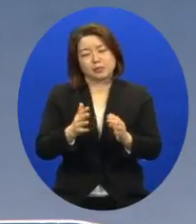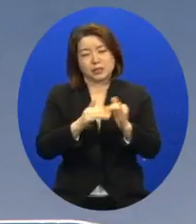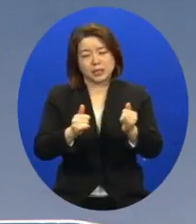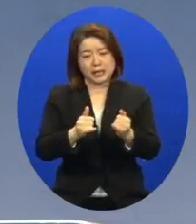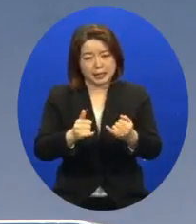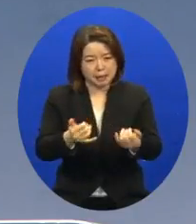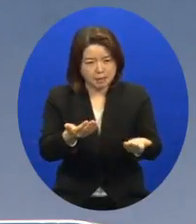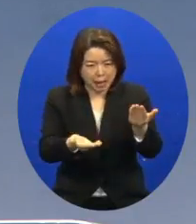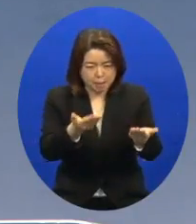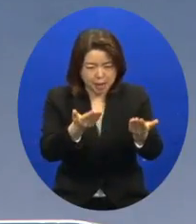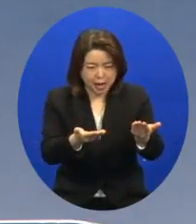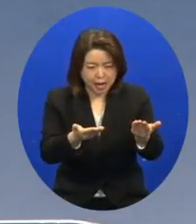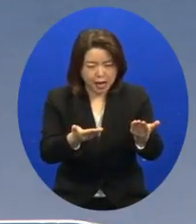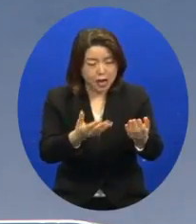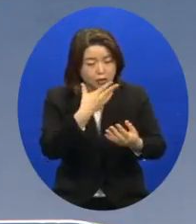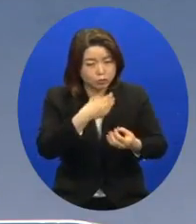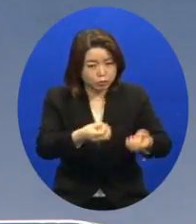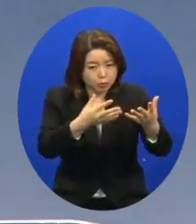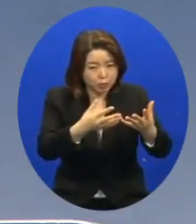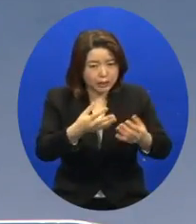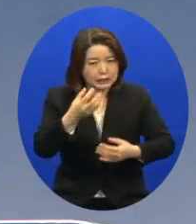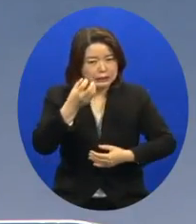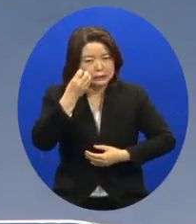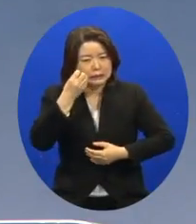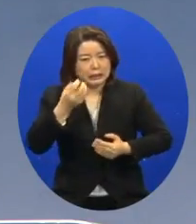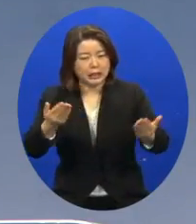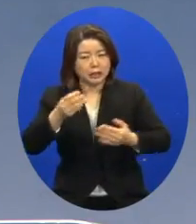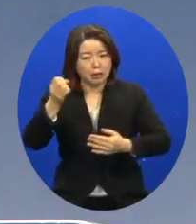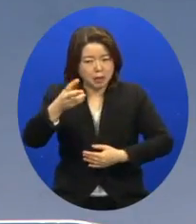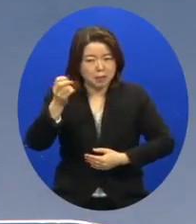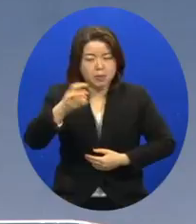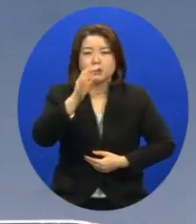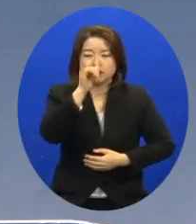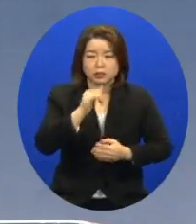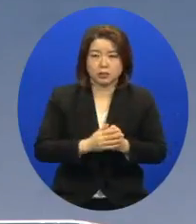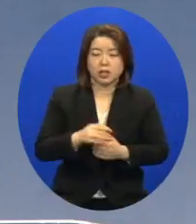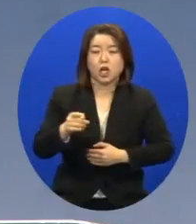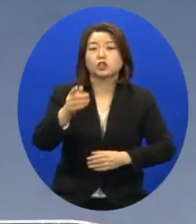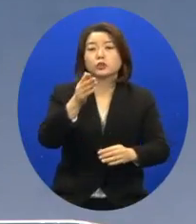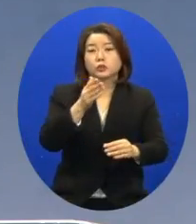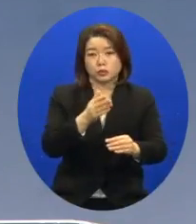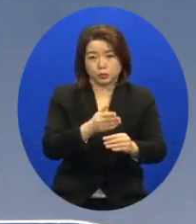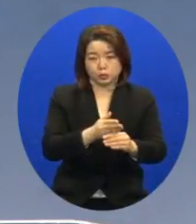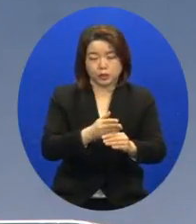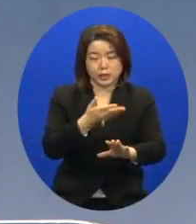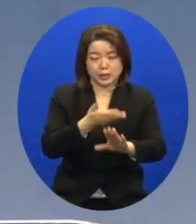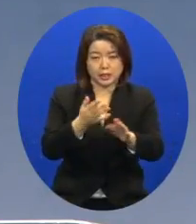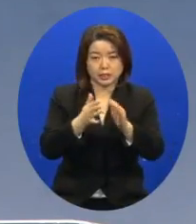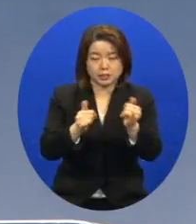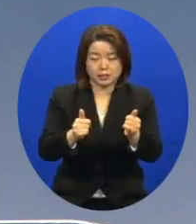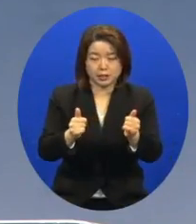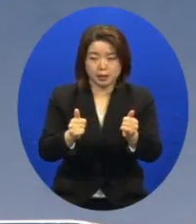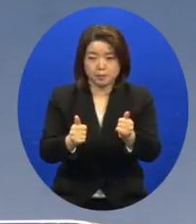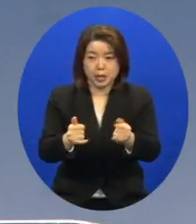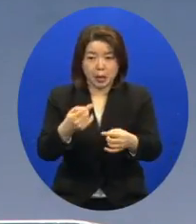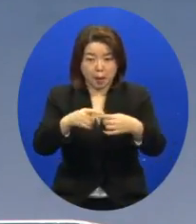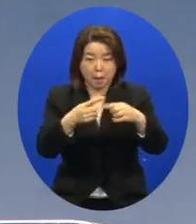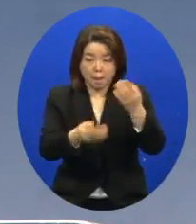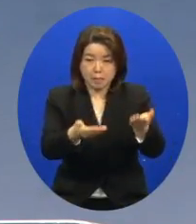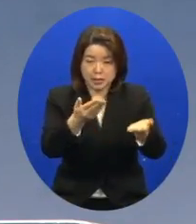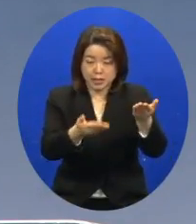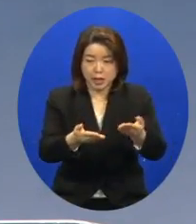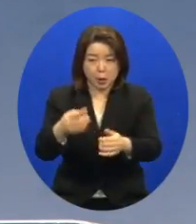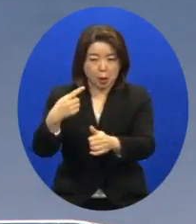축복하는 이상한 이를 반복하여 씁니다 그러면서 다른 사람들을 판단하고 비난하는 말이